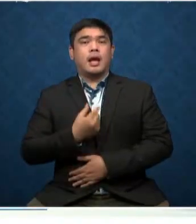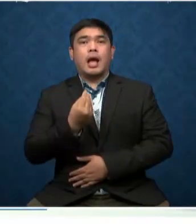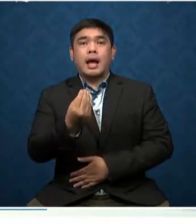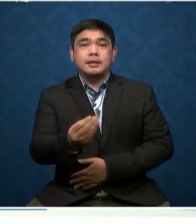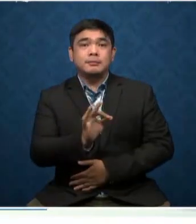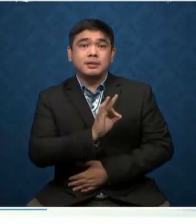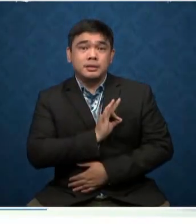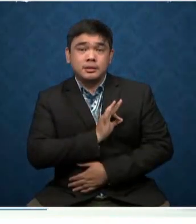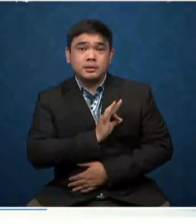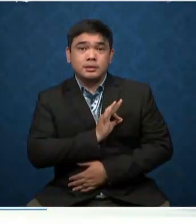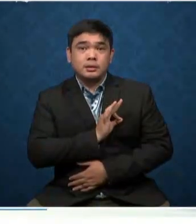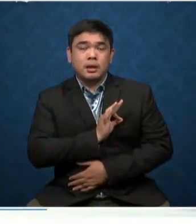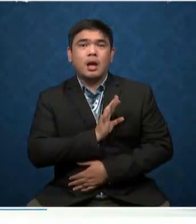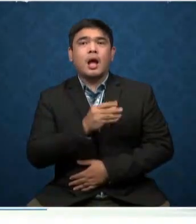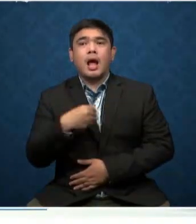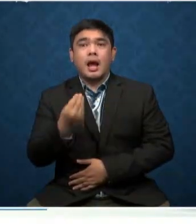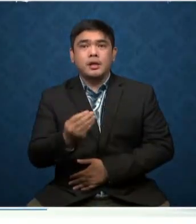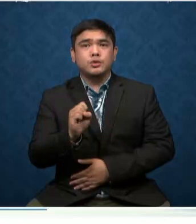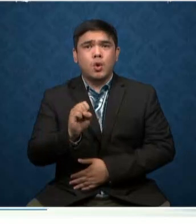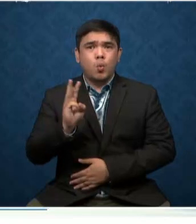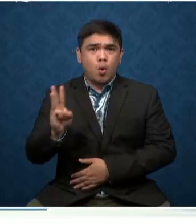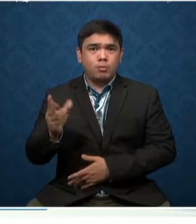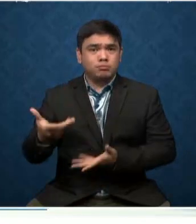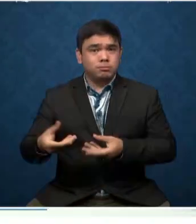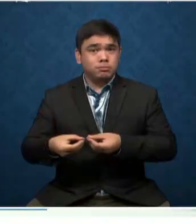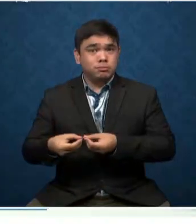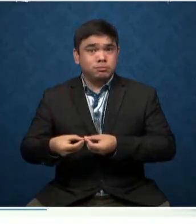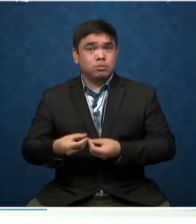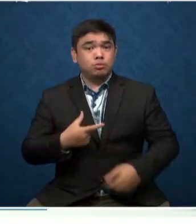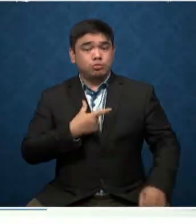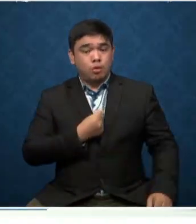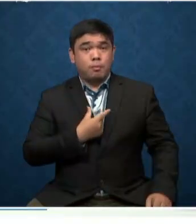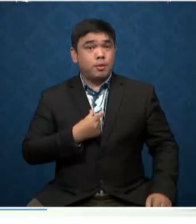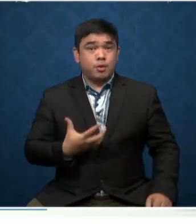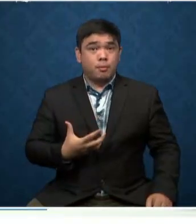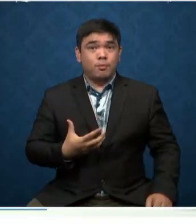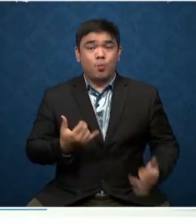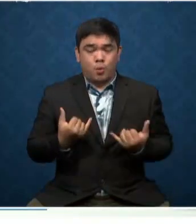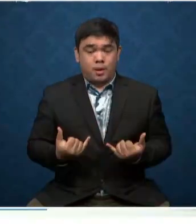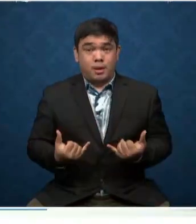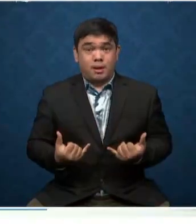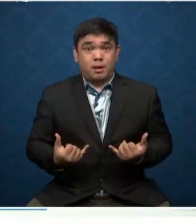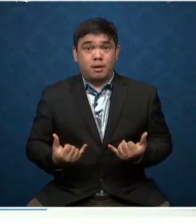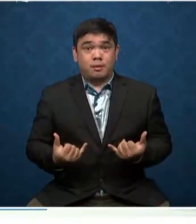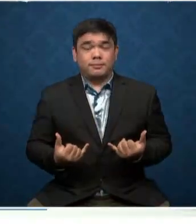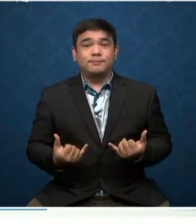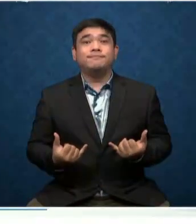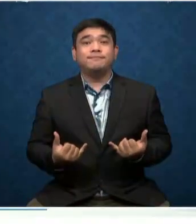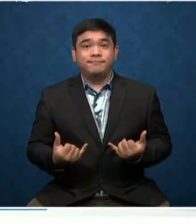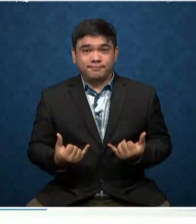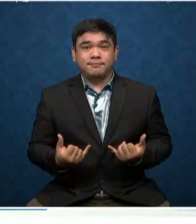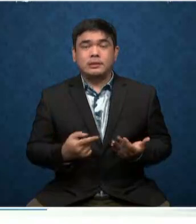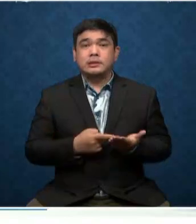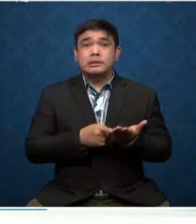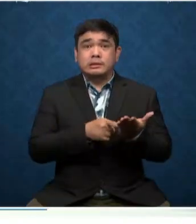มาชิกวุฒิให้ได้เสนอให้วุฒิสภาพิจารณาเห็นชอบหรือไม่เห็นชอบในวันนี้นั้นมีลักษณะการเส